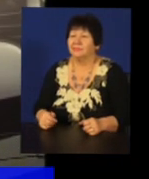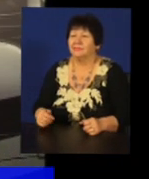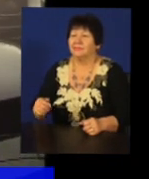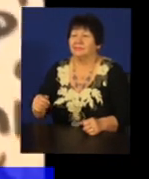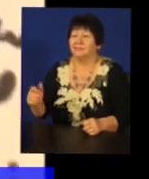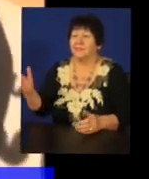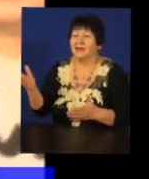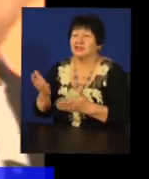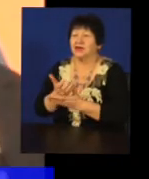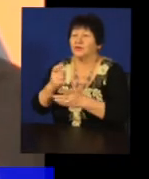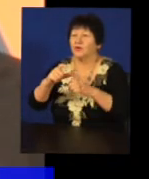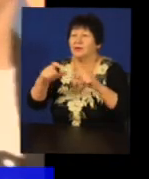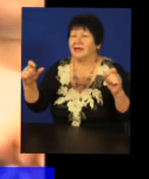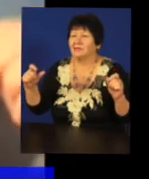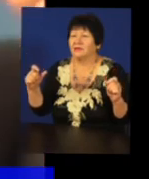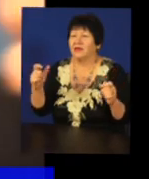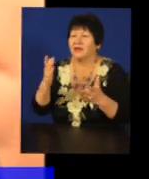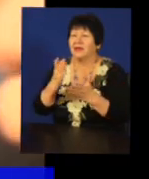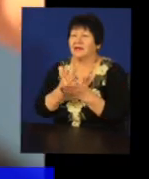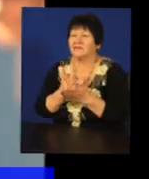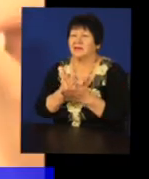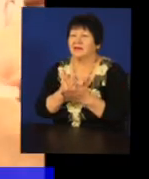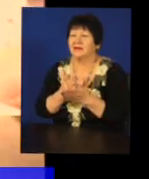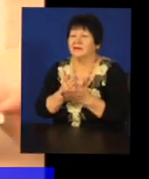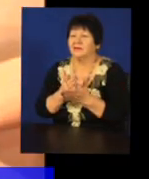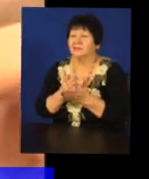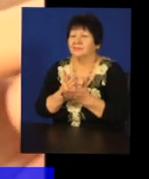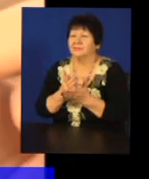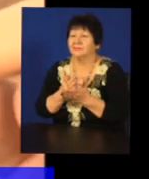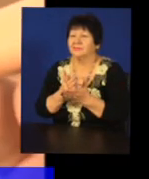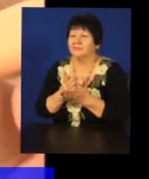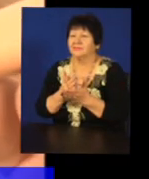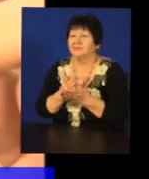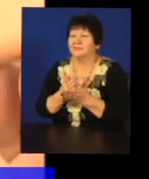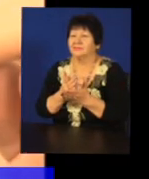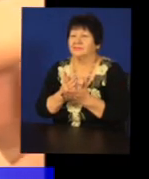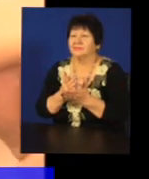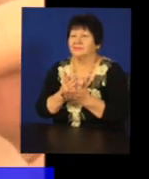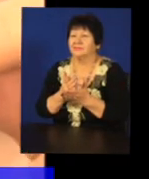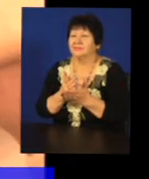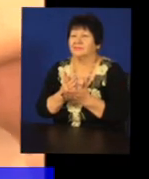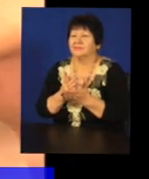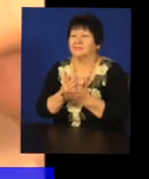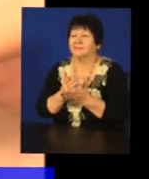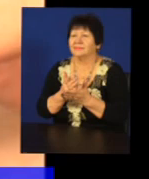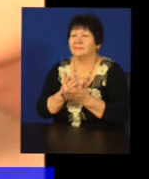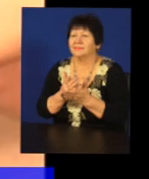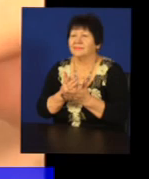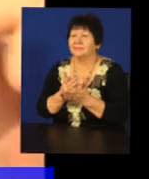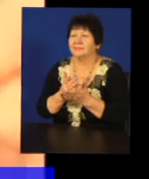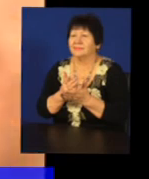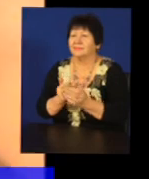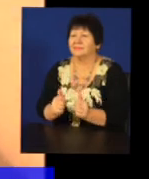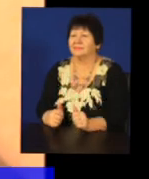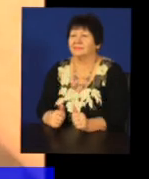este... Așa, îl vedeți voi întâi de toate? Îl vedeți voi? Eu încă nu știu cine este